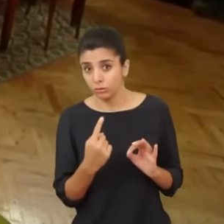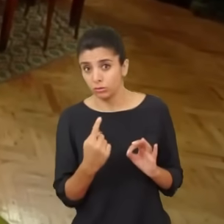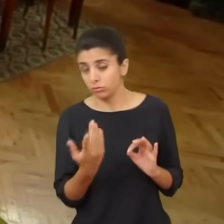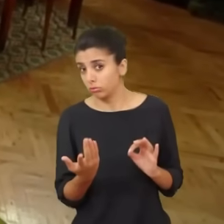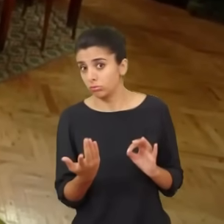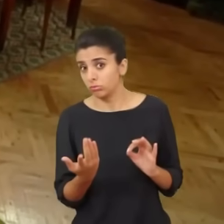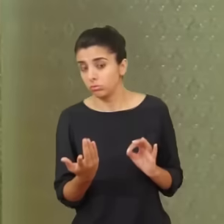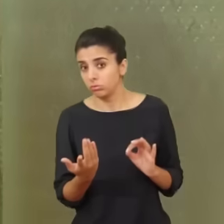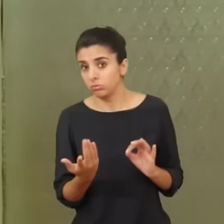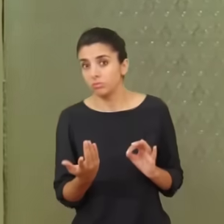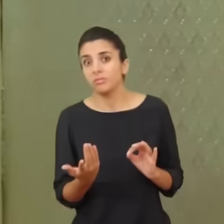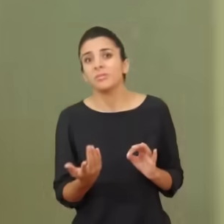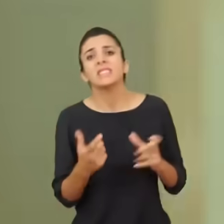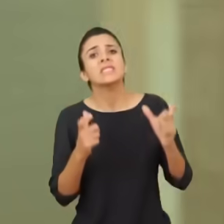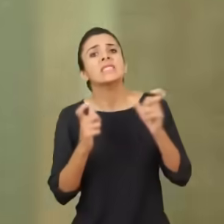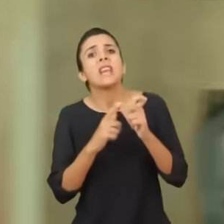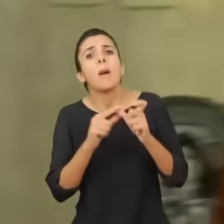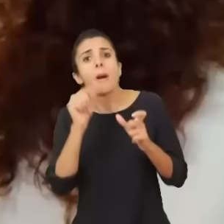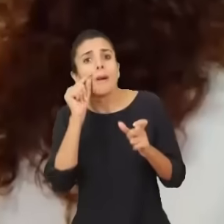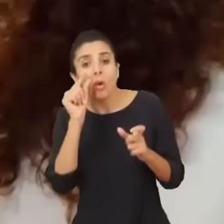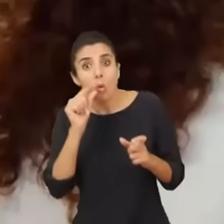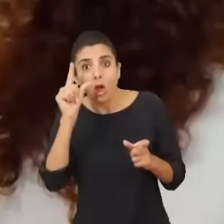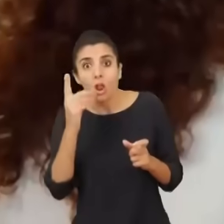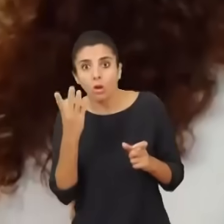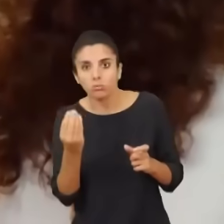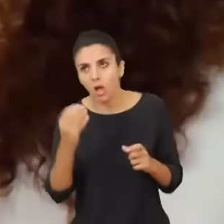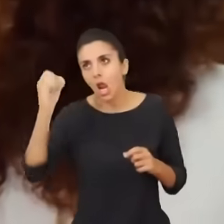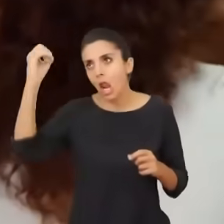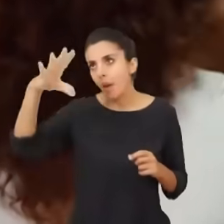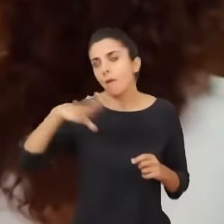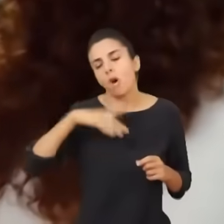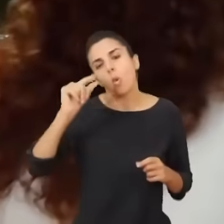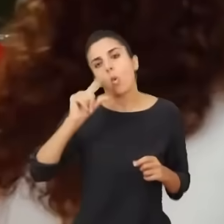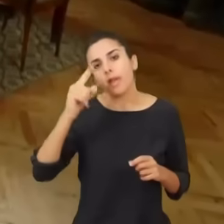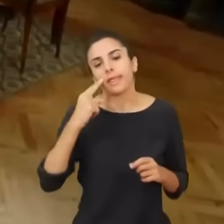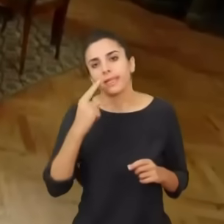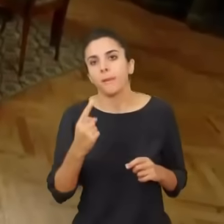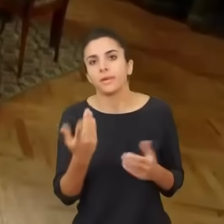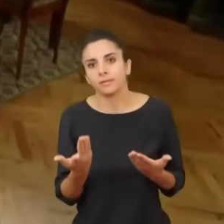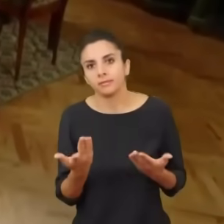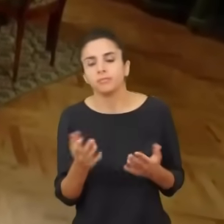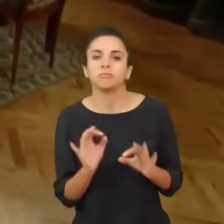dayadı. Sami Beyler uyanmış mı? Işıklar yanıyor, uyanmışlardır tabii ki. İyi